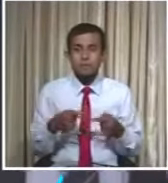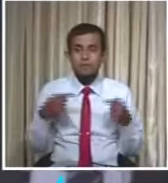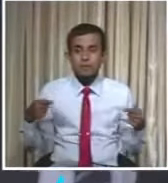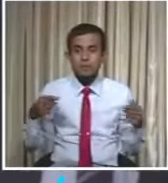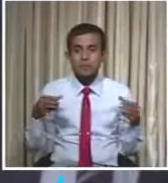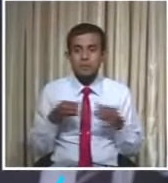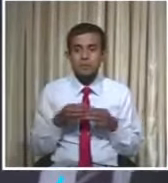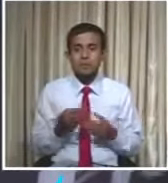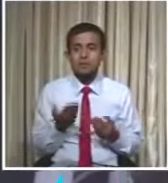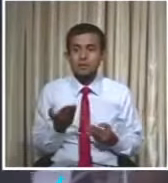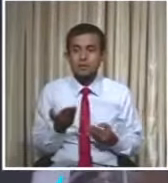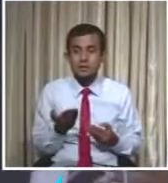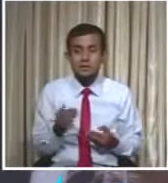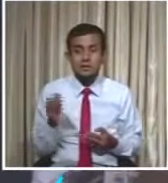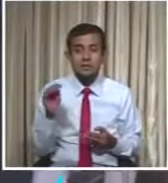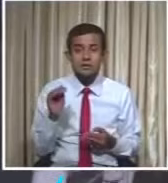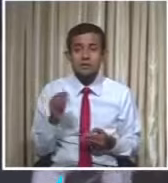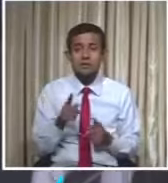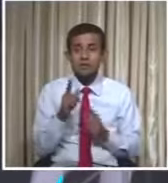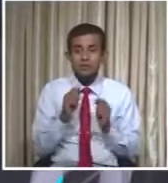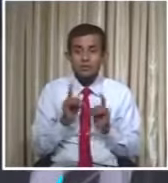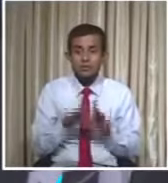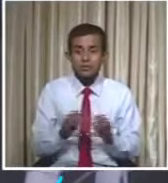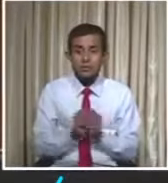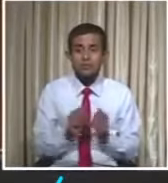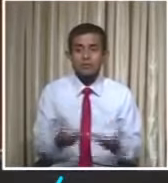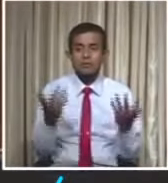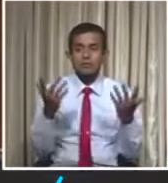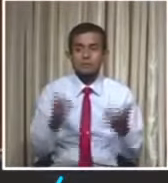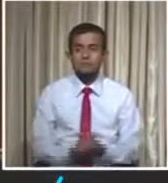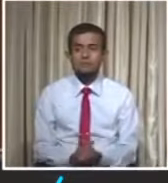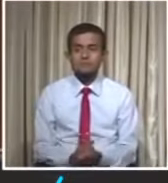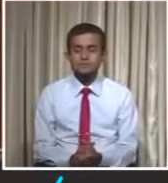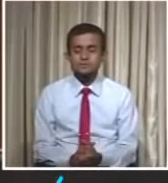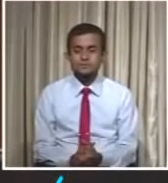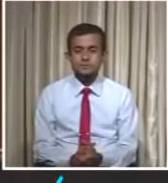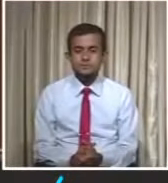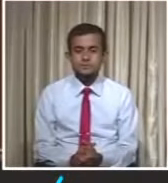විරුද්ධ පක්ෂයේ ඉල්ලීමකට සංග කටයුතු නොකරන්නේ කියලා